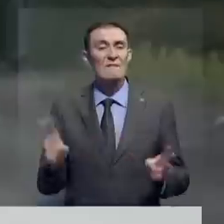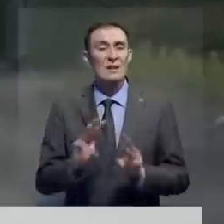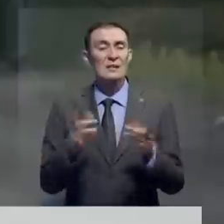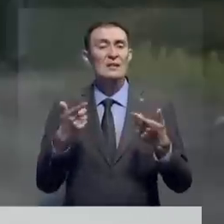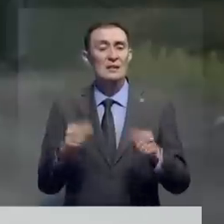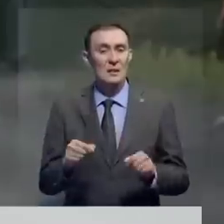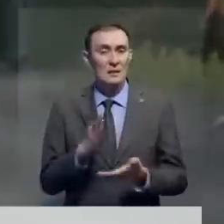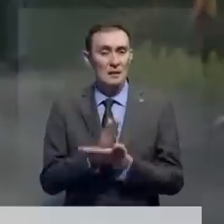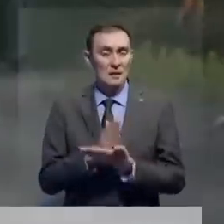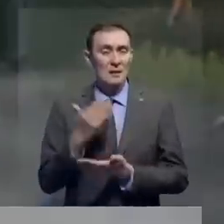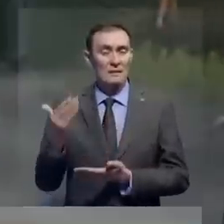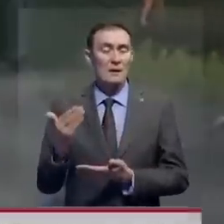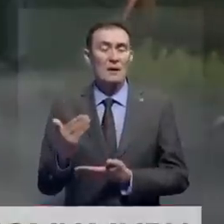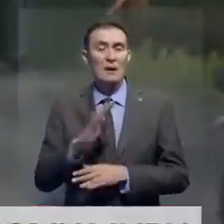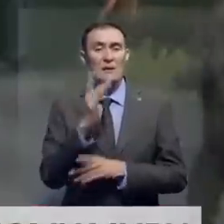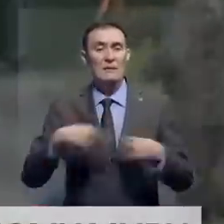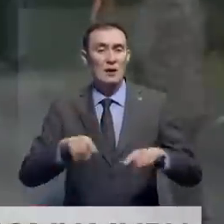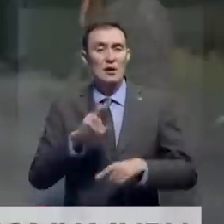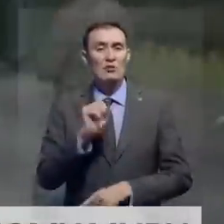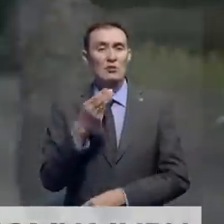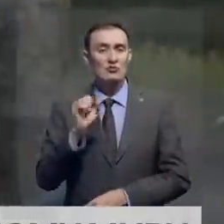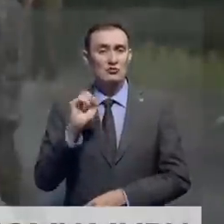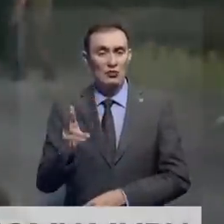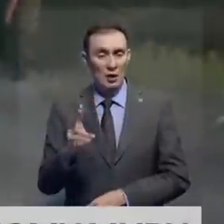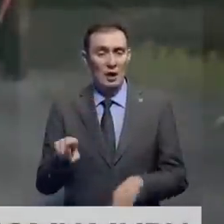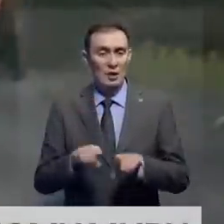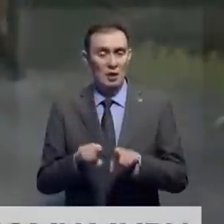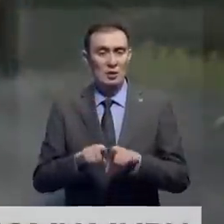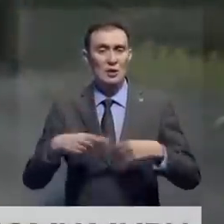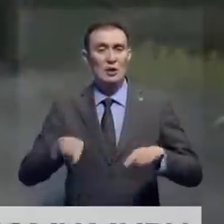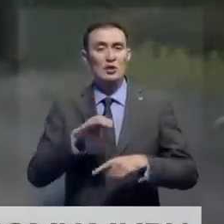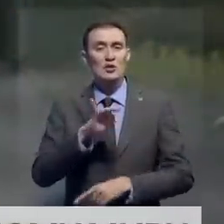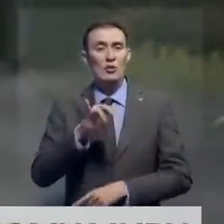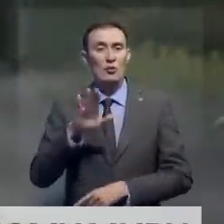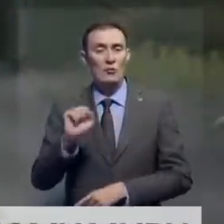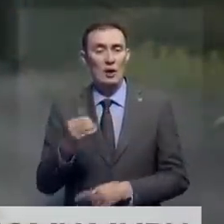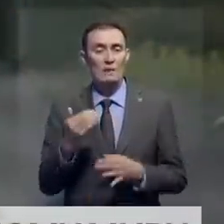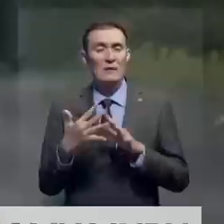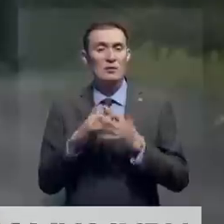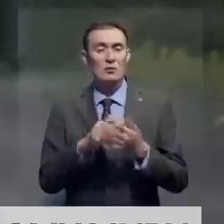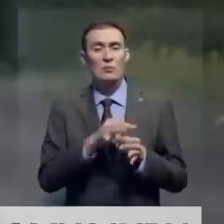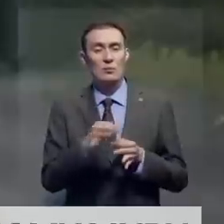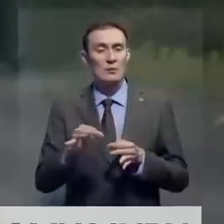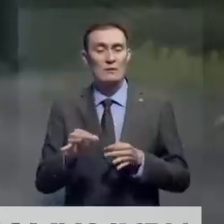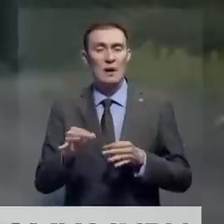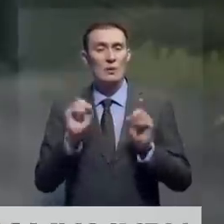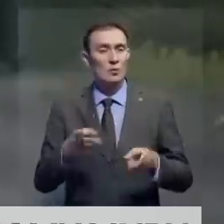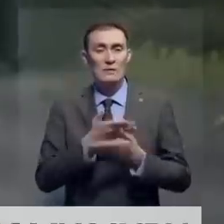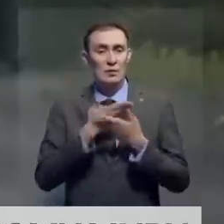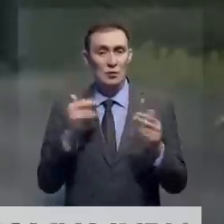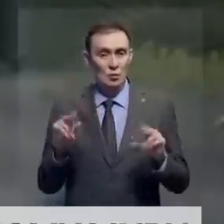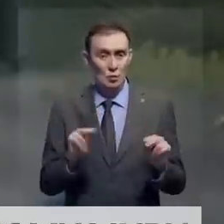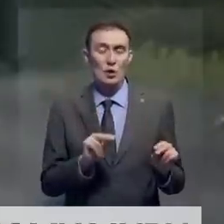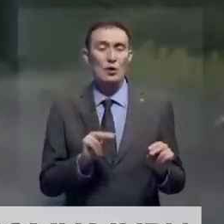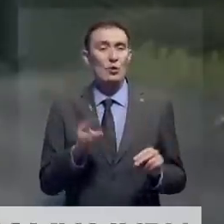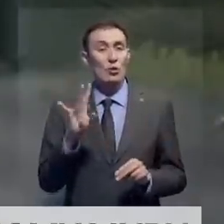возгорания сохраняются также в лесничествах каштаг и жирновка но населенные пункты вне угроза Чего не скажешь